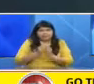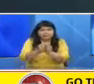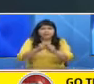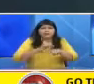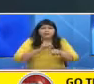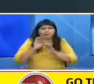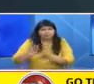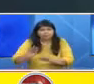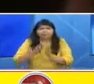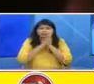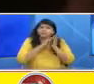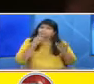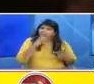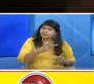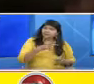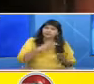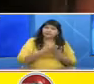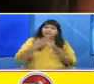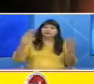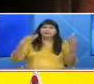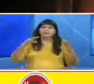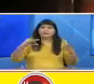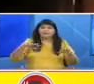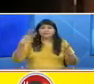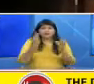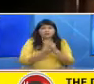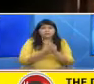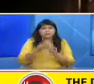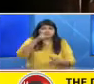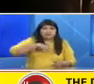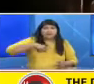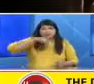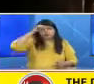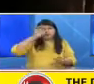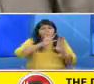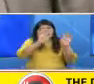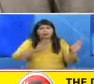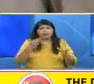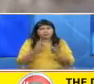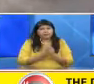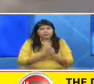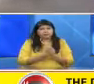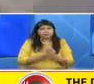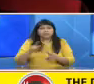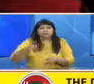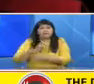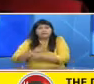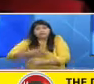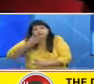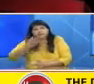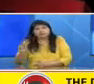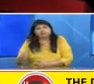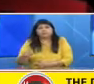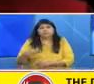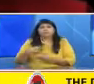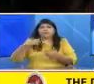वहां बिताएं। विविधताओं से भरा हुआ देश आपको भी, ये विविधताएं एक शिक्षक के रूप में